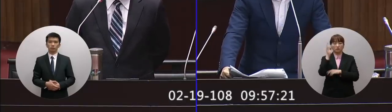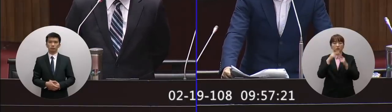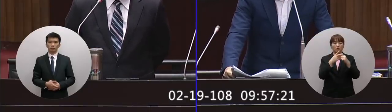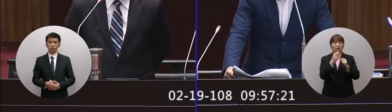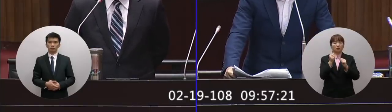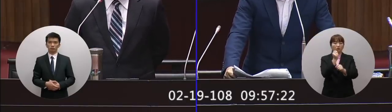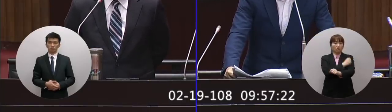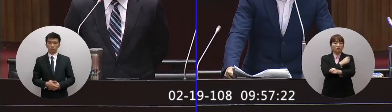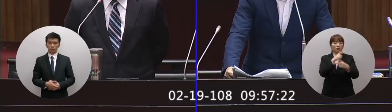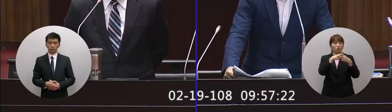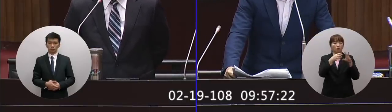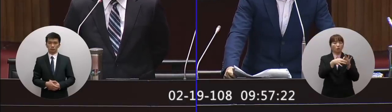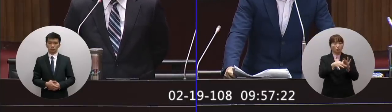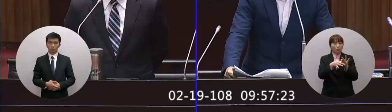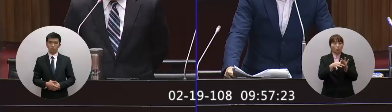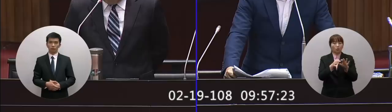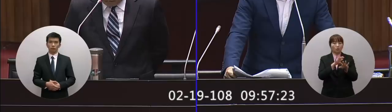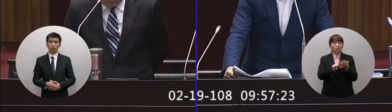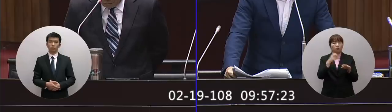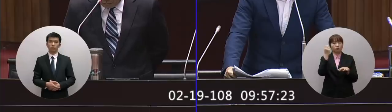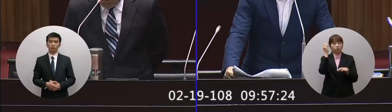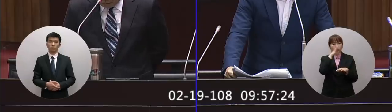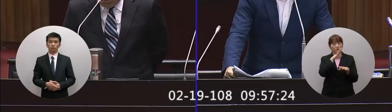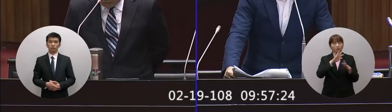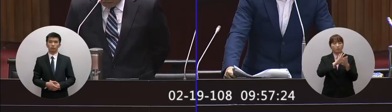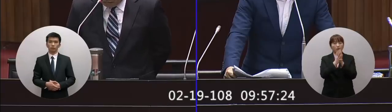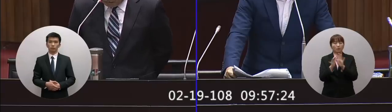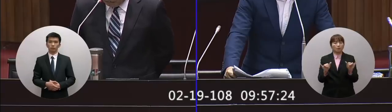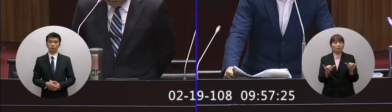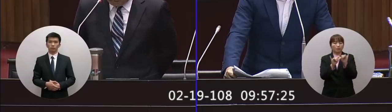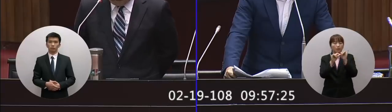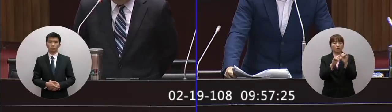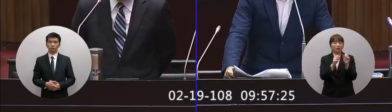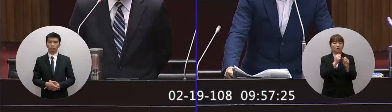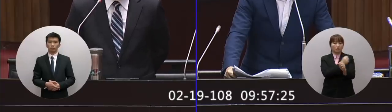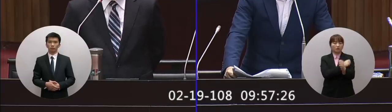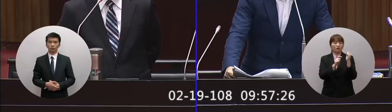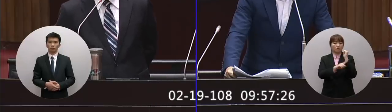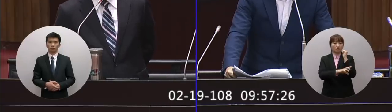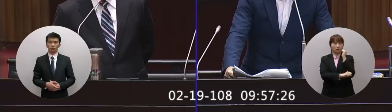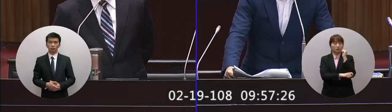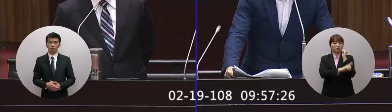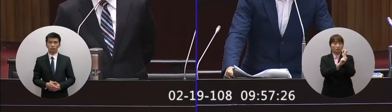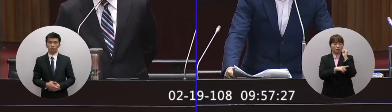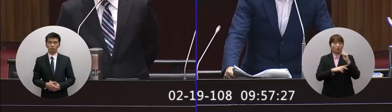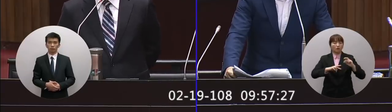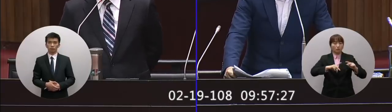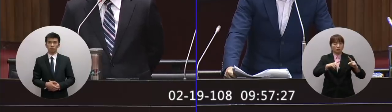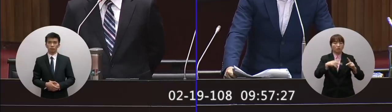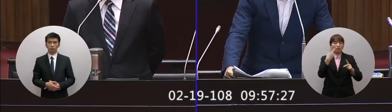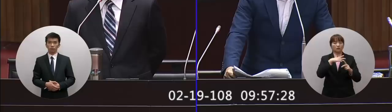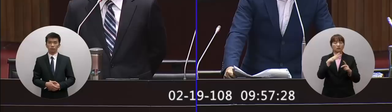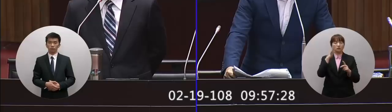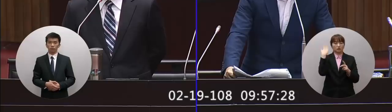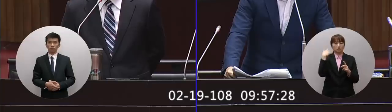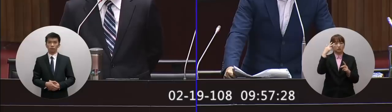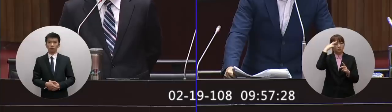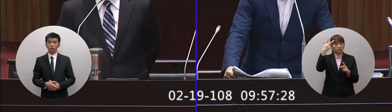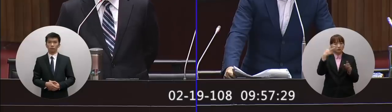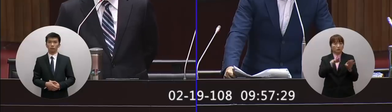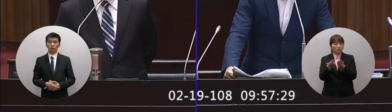工关系恶劣，甚至到冲突对立，不只是劳基法修法，还有之前七天假的问题。